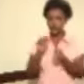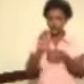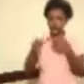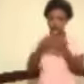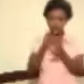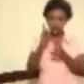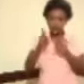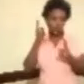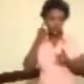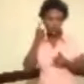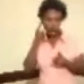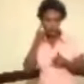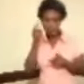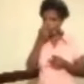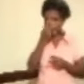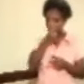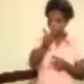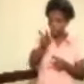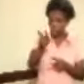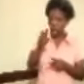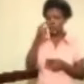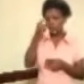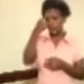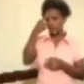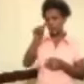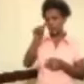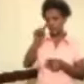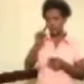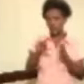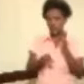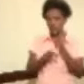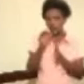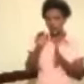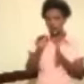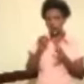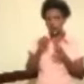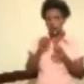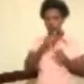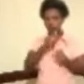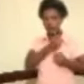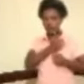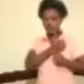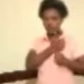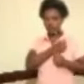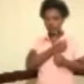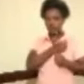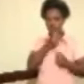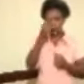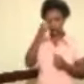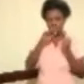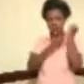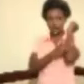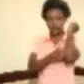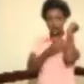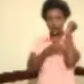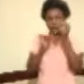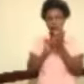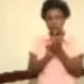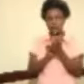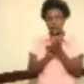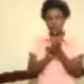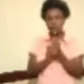et spectateurs que yo concernait la justice et la sécurité. Bien sûr, mais malheureusement, il n'y a